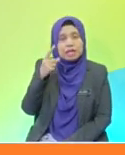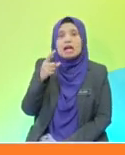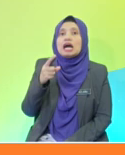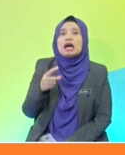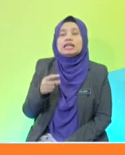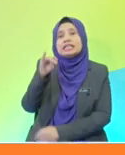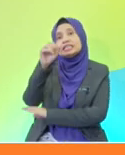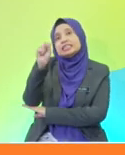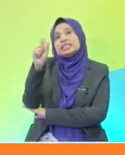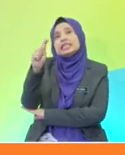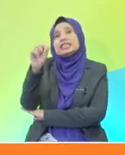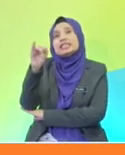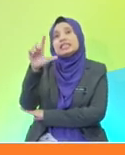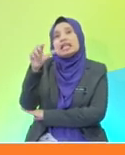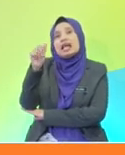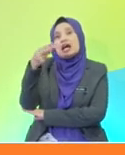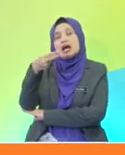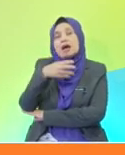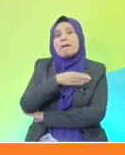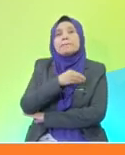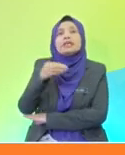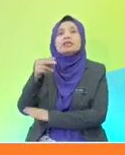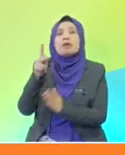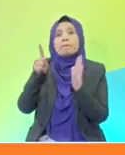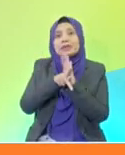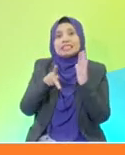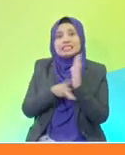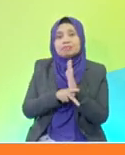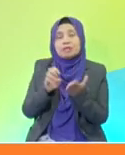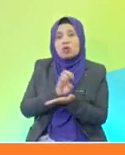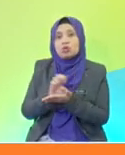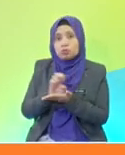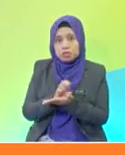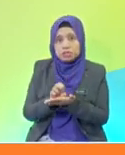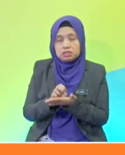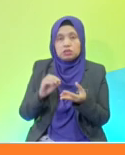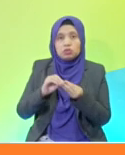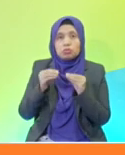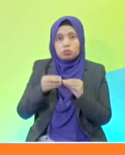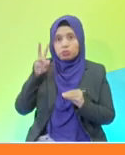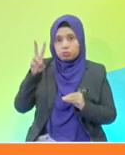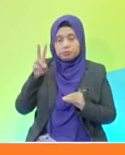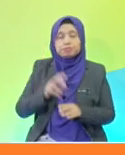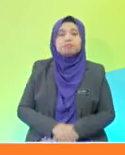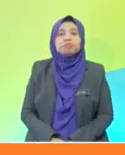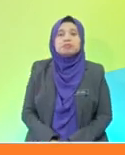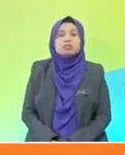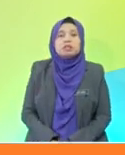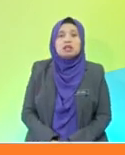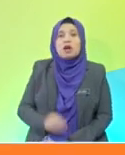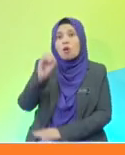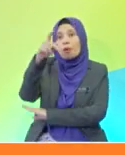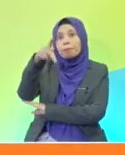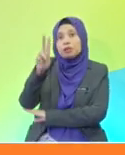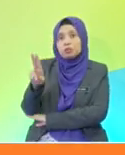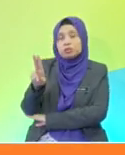konsep dan juga prinsip ekonomi Oke Mari kita lihat yang kedua kita namakan sebagai Opi